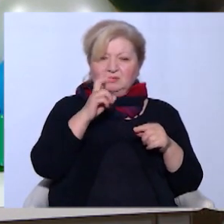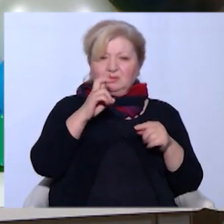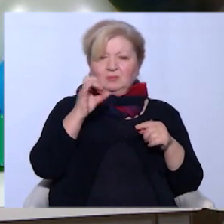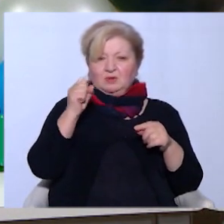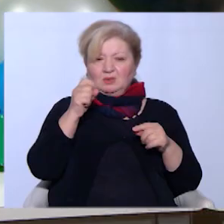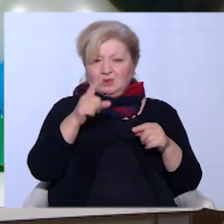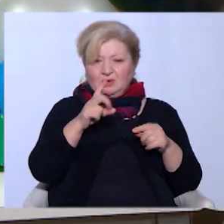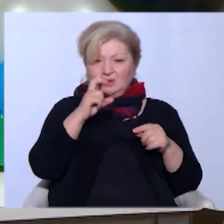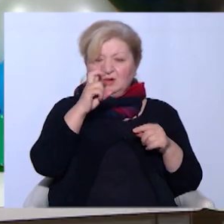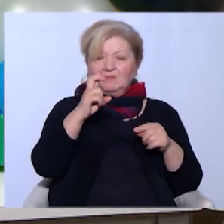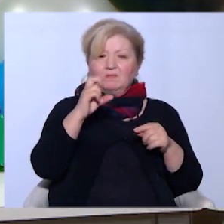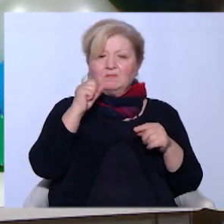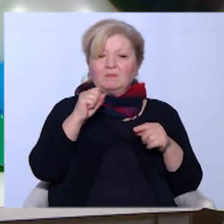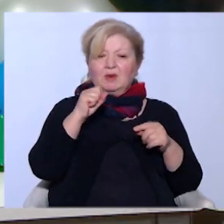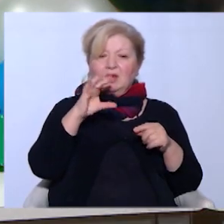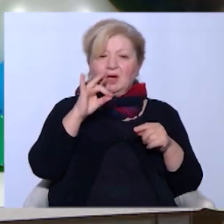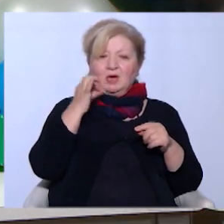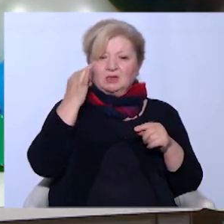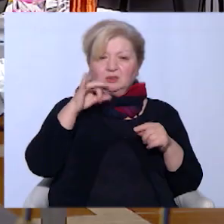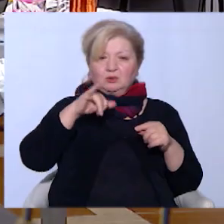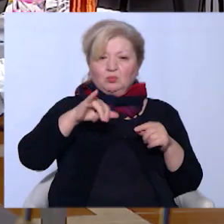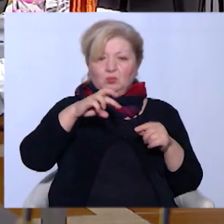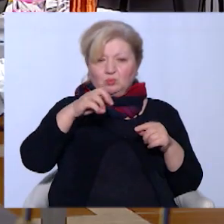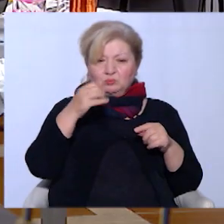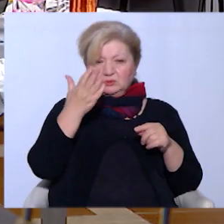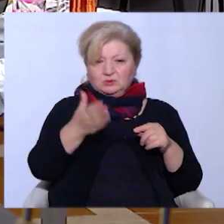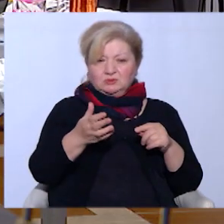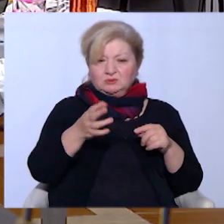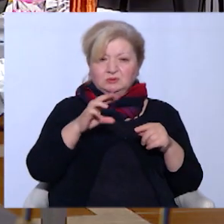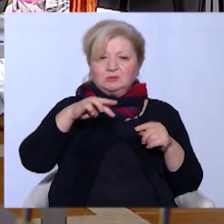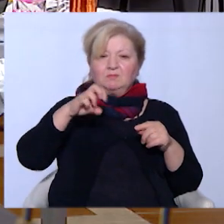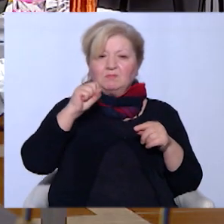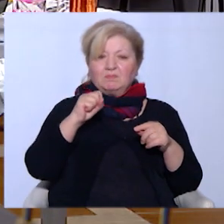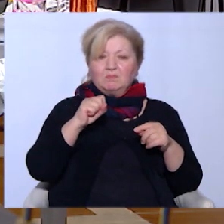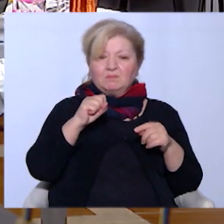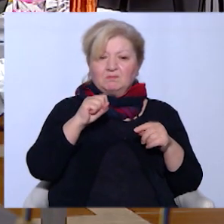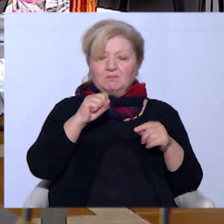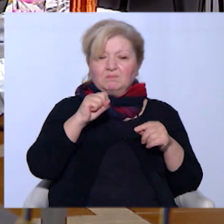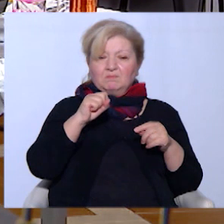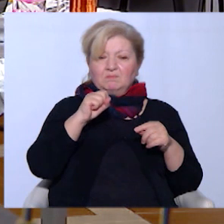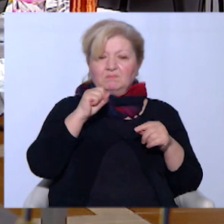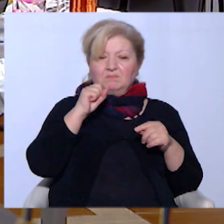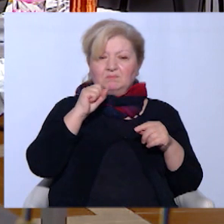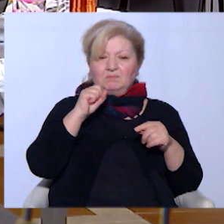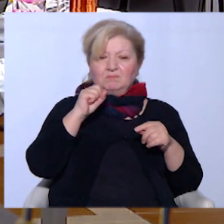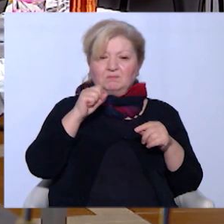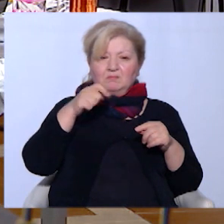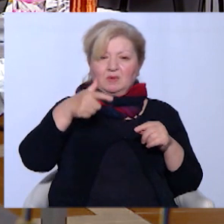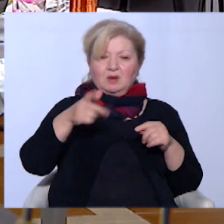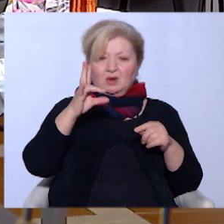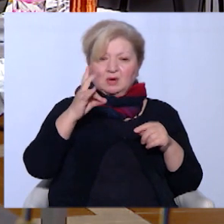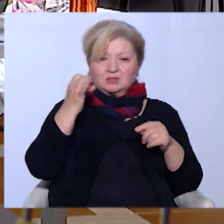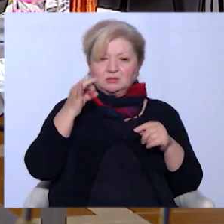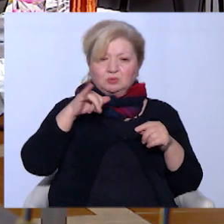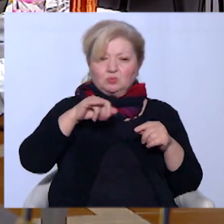ჩვენთან ერთად ძალიან მარტივად ამოიკითხავენ ქიმიურ ელემენტებს. მაგალითად, მან დამწერლობაში აღნიშნა ლათინურის პირველი,